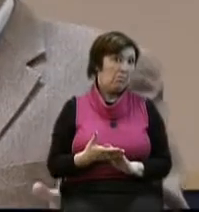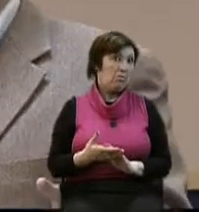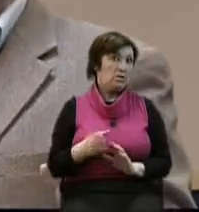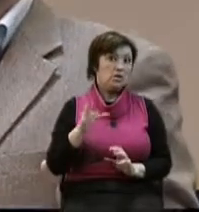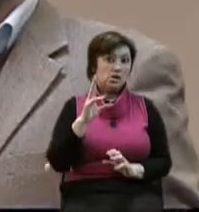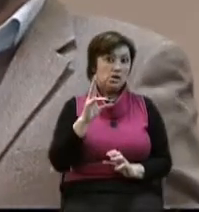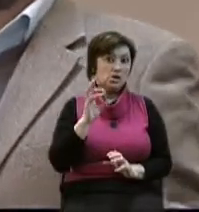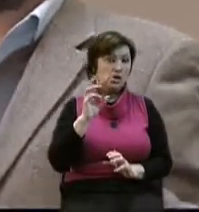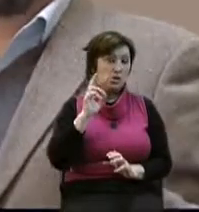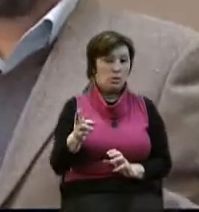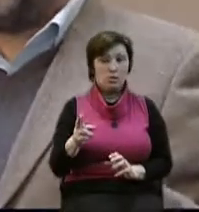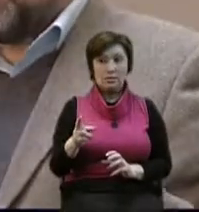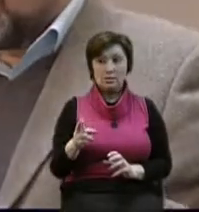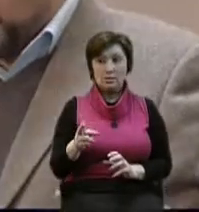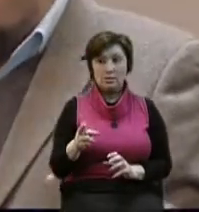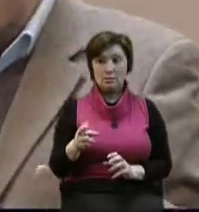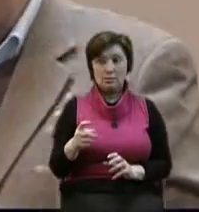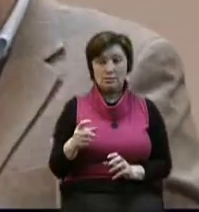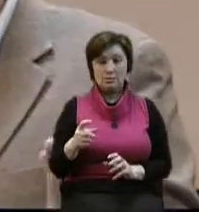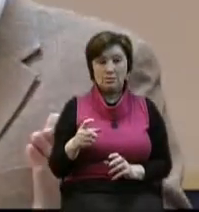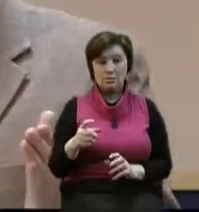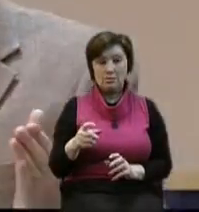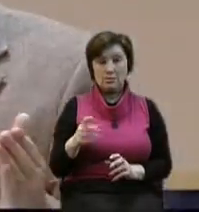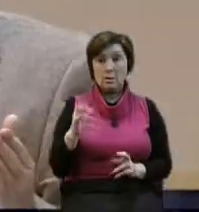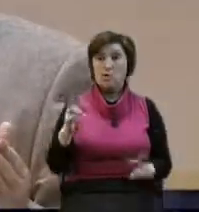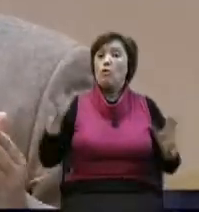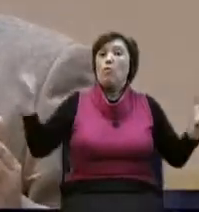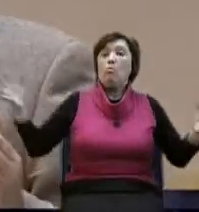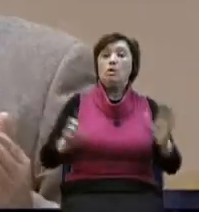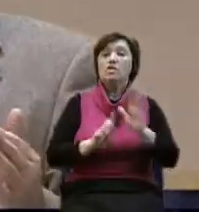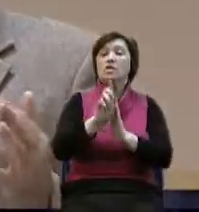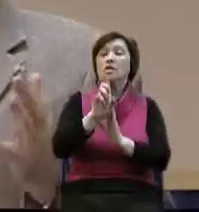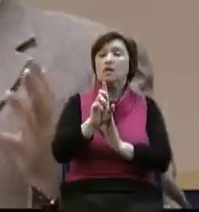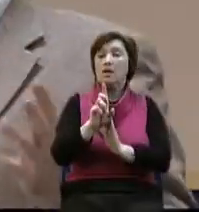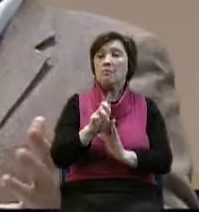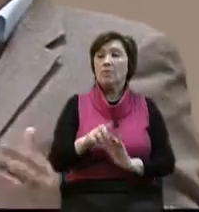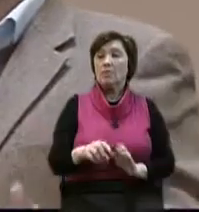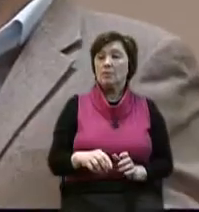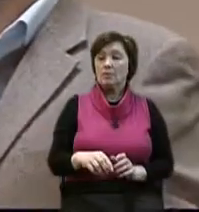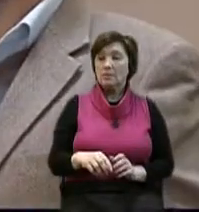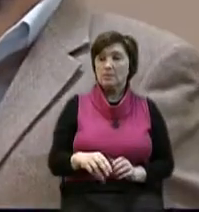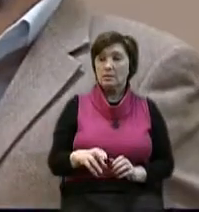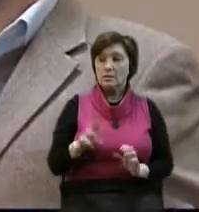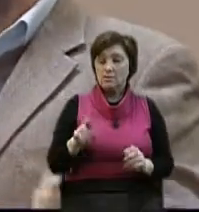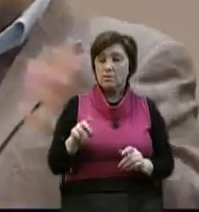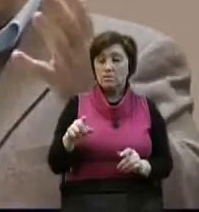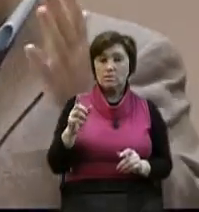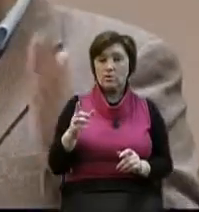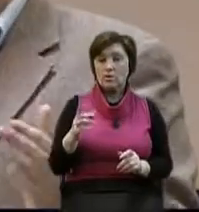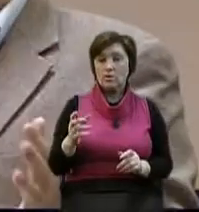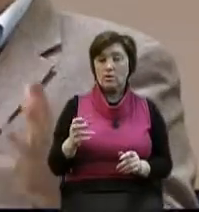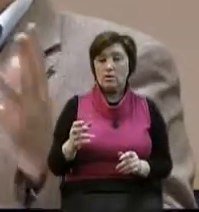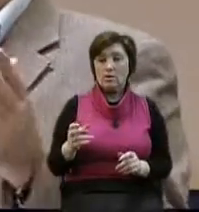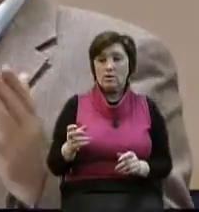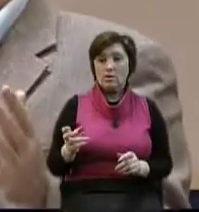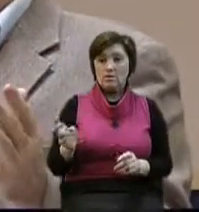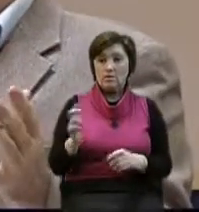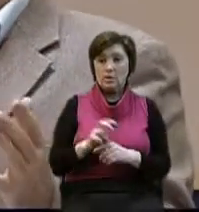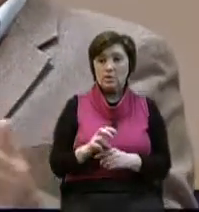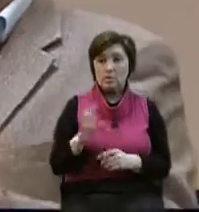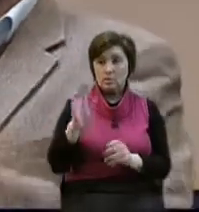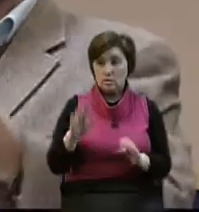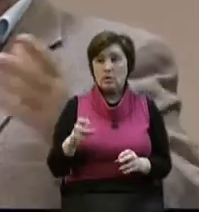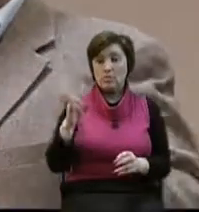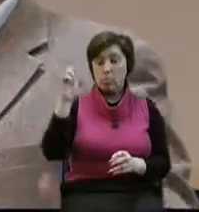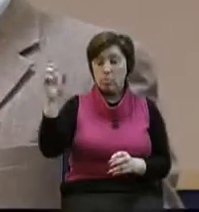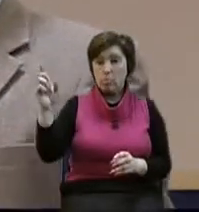остолбенения, потому что понимание, кто больше храма, это только тот, кто находится в храме, и тот, кто приходит в храм, то есть Бог.